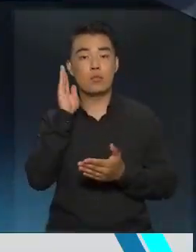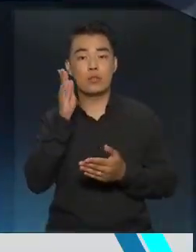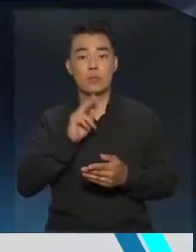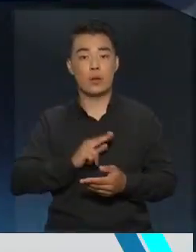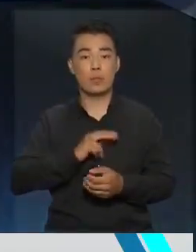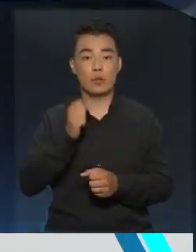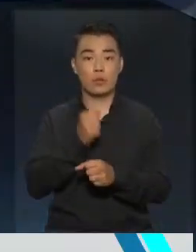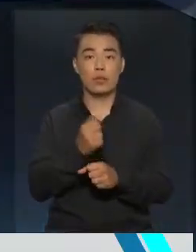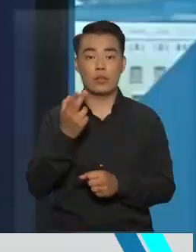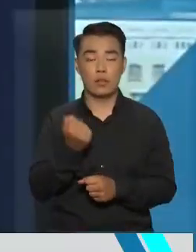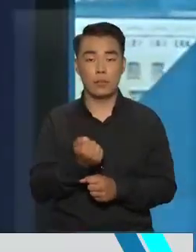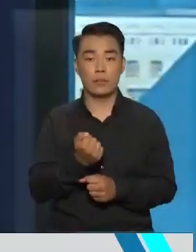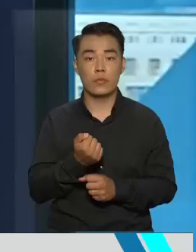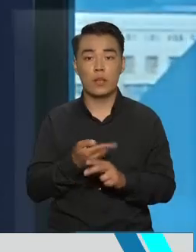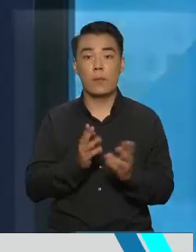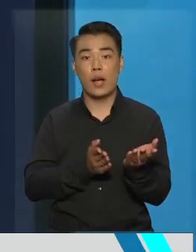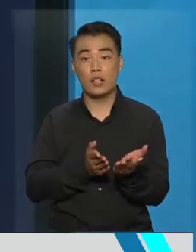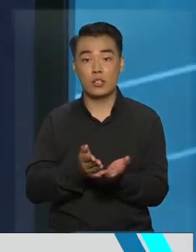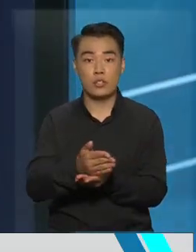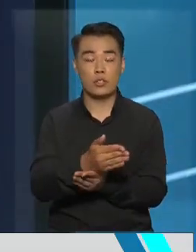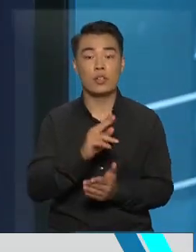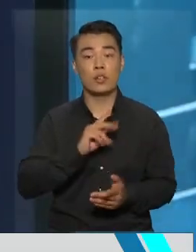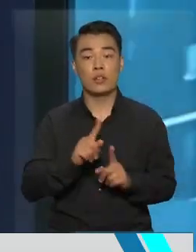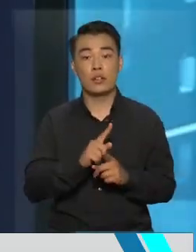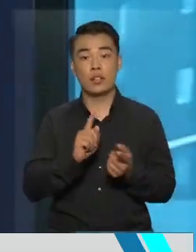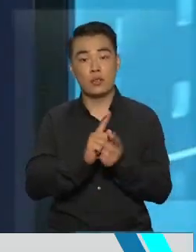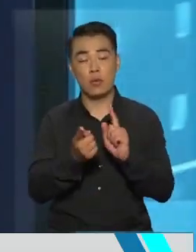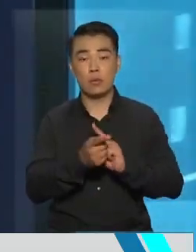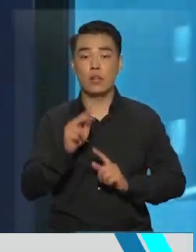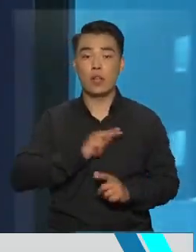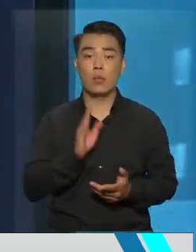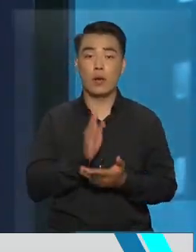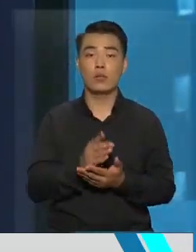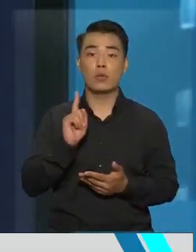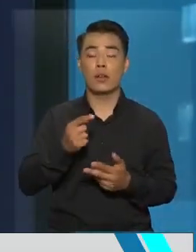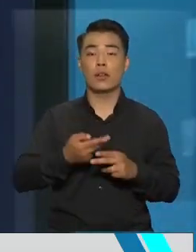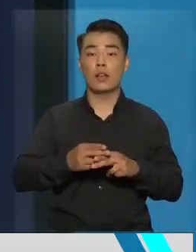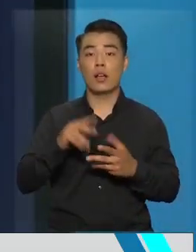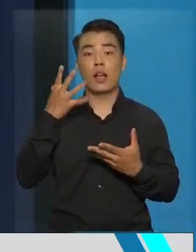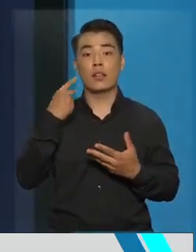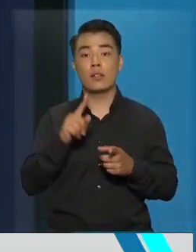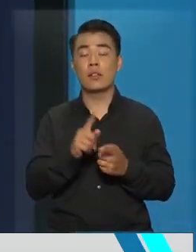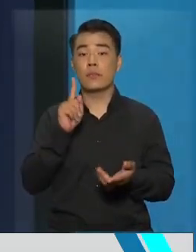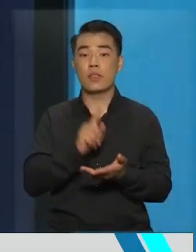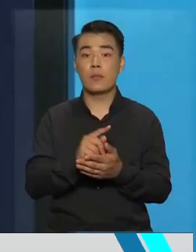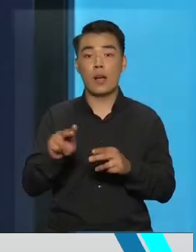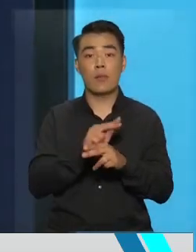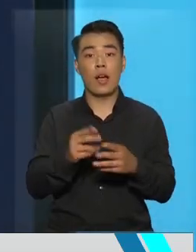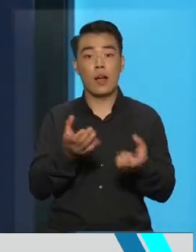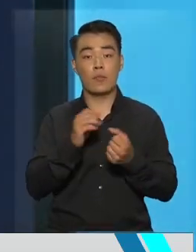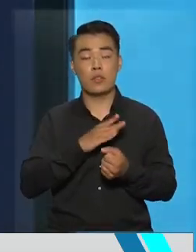Да, вы правы. Политические реформы, они реализуются, но вот те, какие конкретно были конституционные поправки приняты, мы знаем,